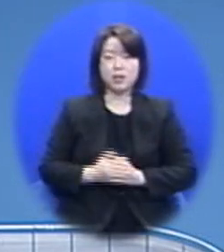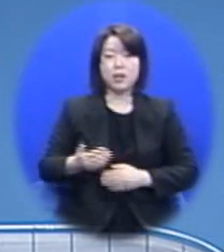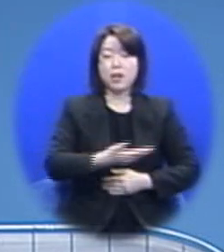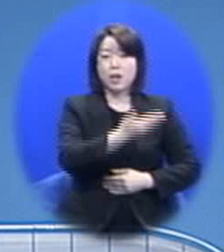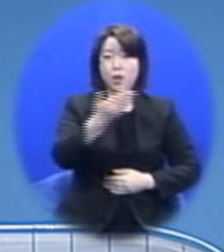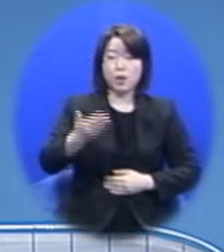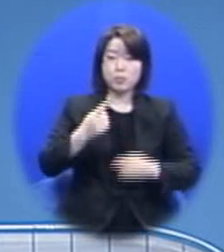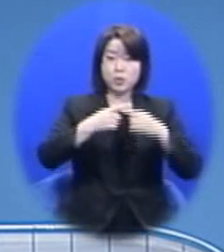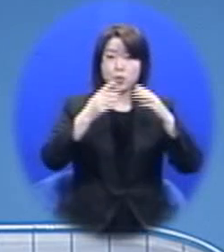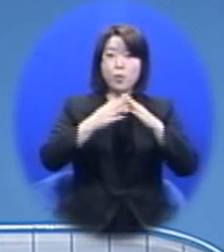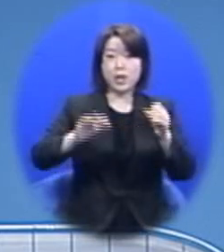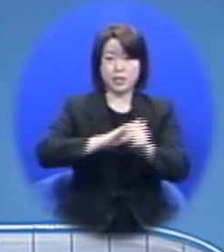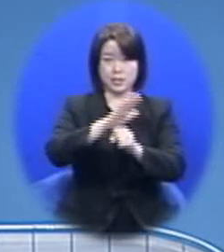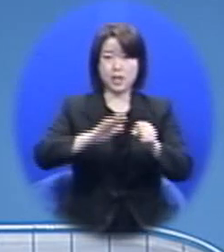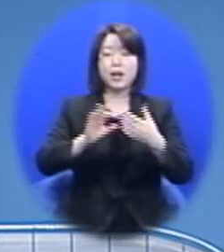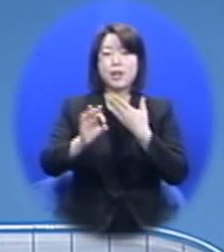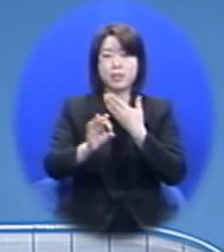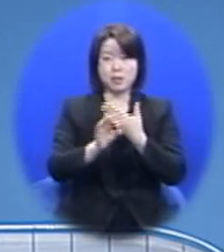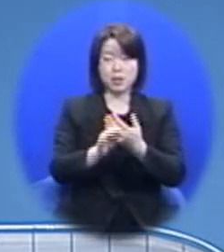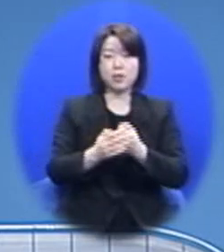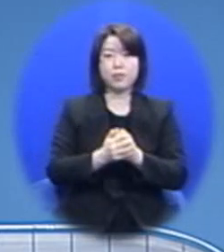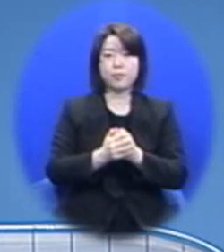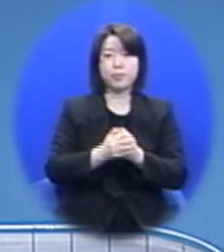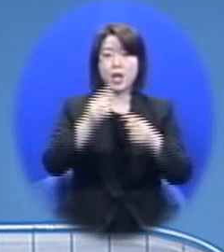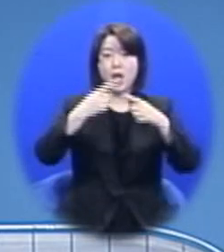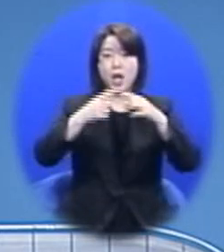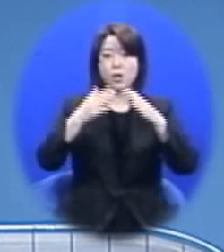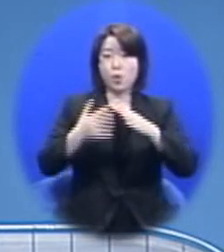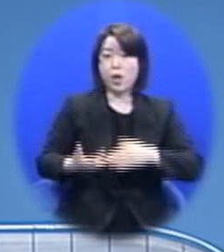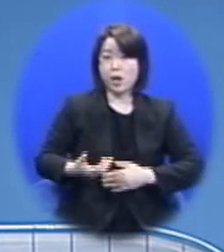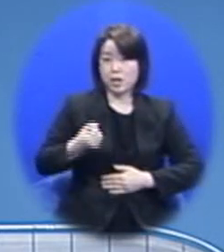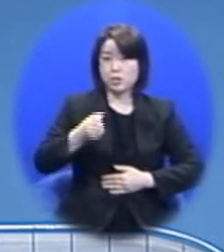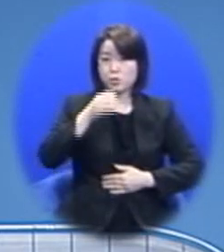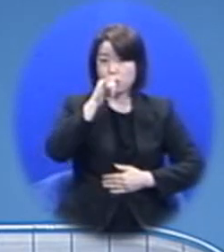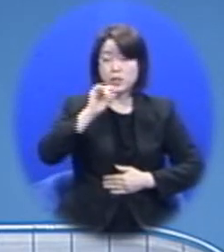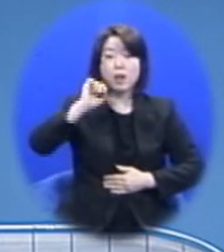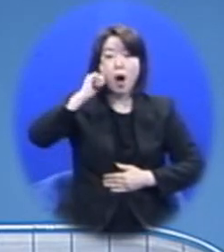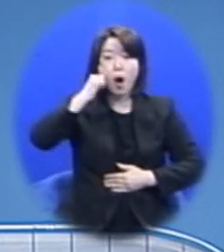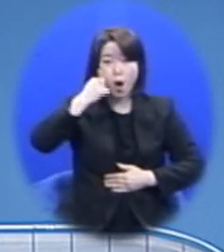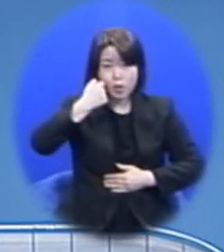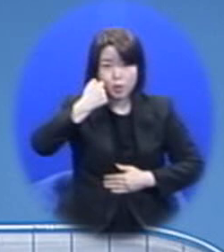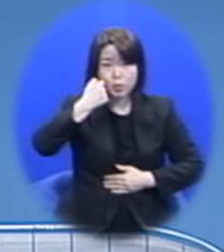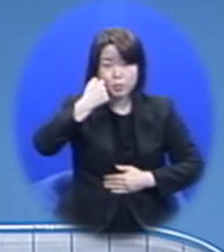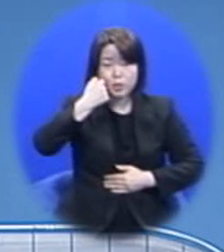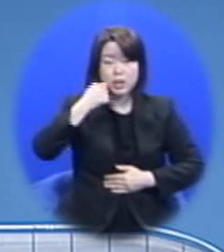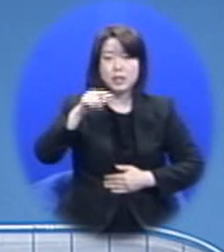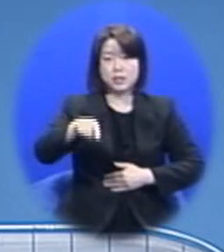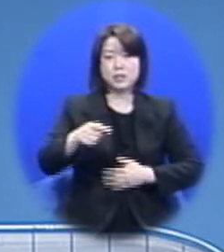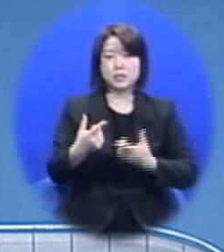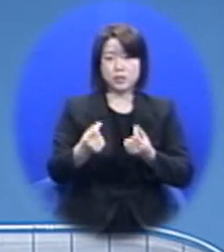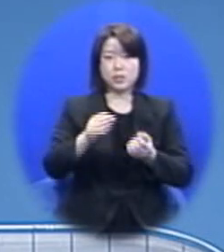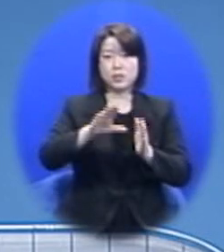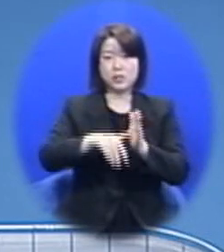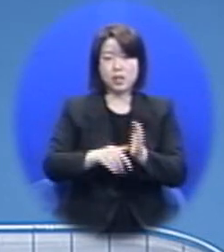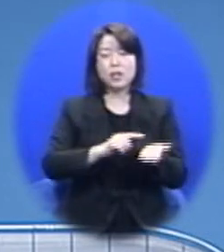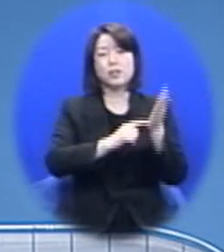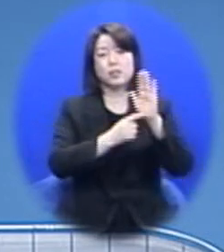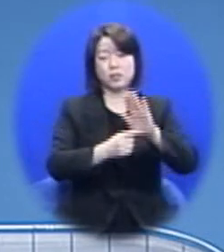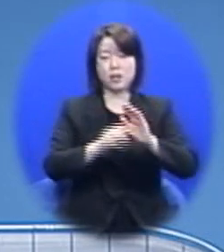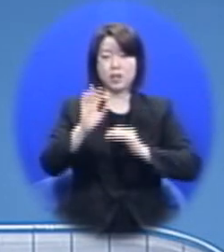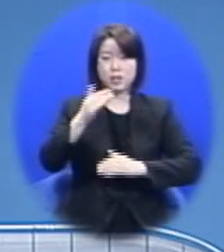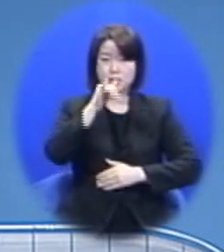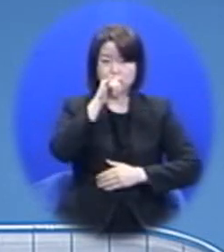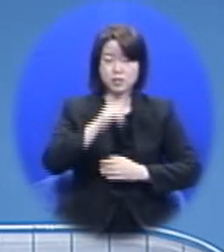여러분이 교회를 사랑하신다면 교회가 가지고 있는 어려움에 그게 드러납니다.